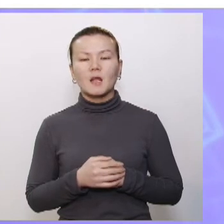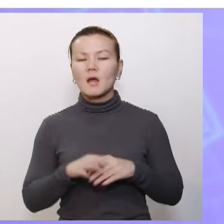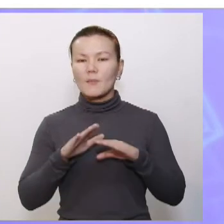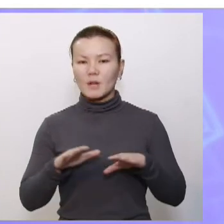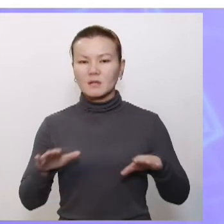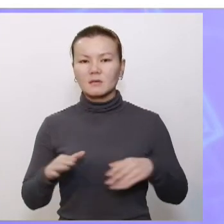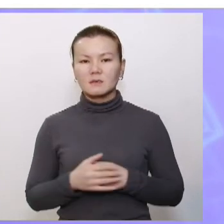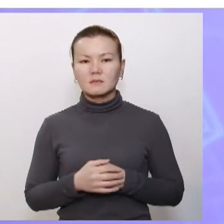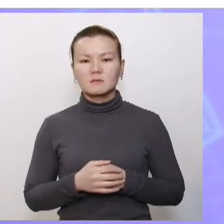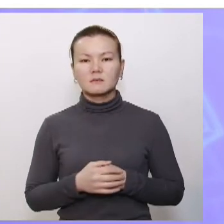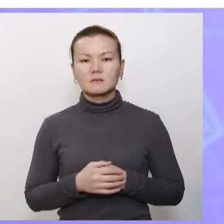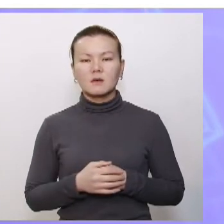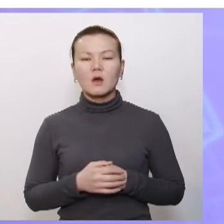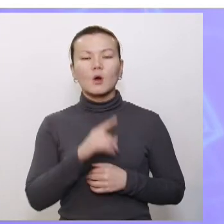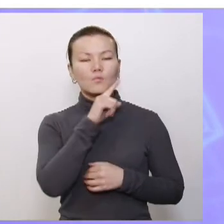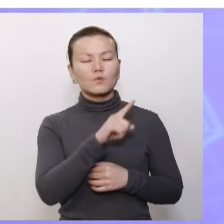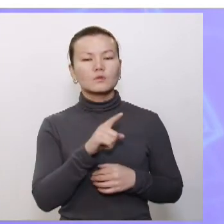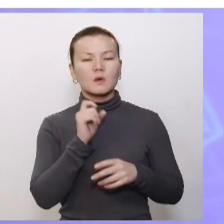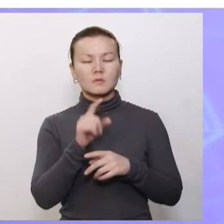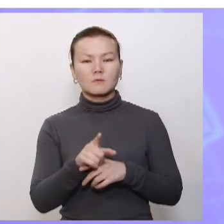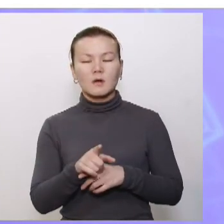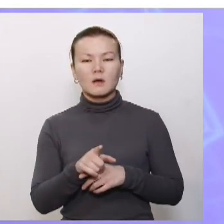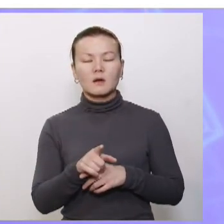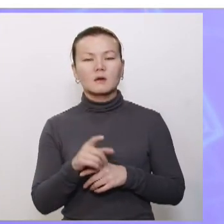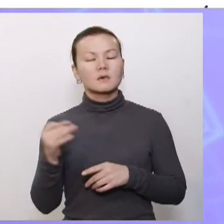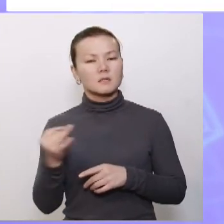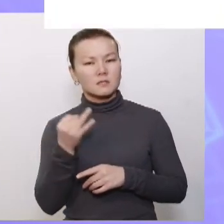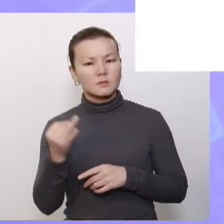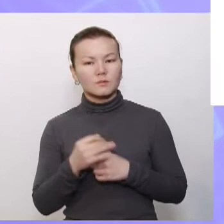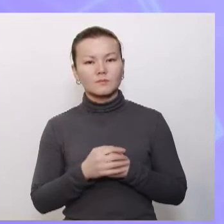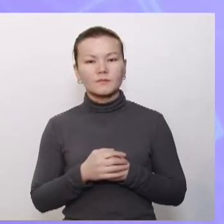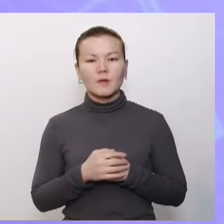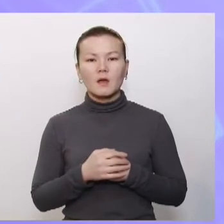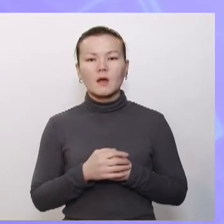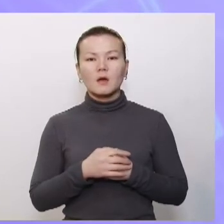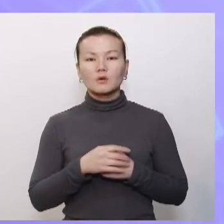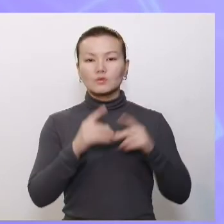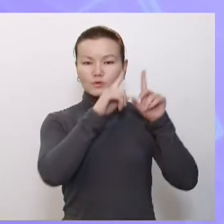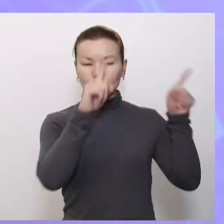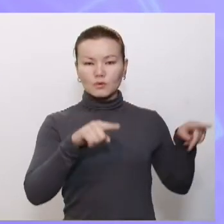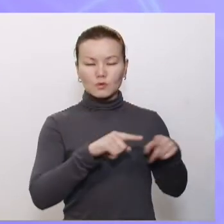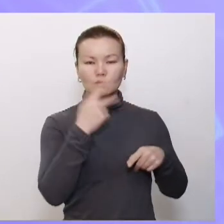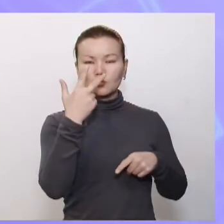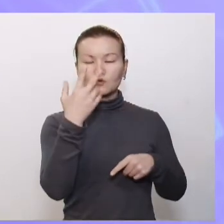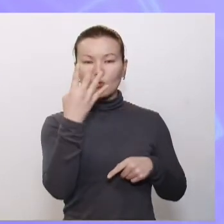Балдар, бул тапшырма абдан кызык. Сүрөттөн 4 айырма тапкыла.